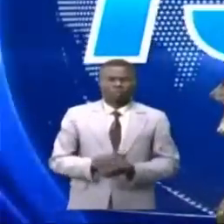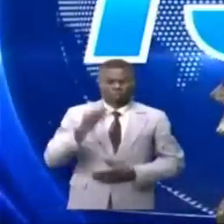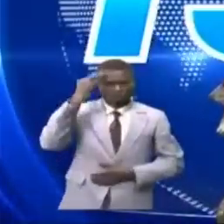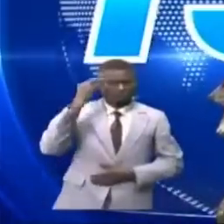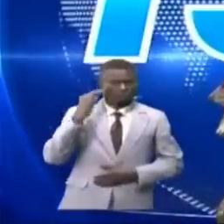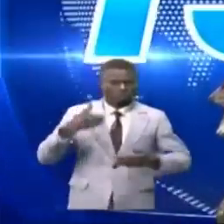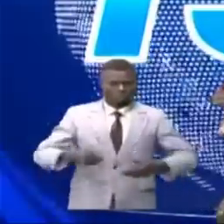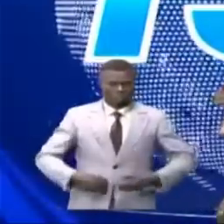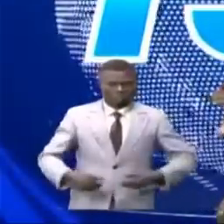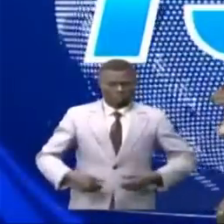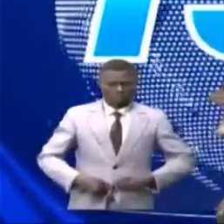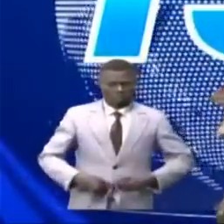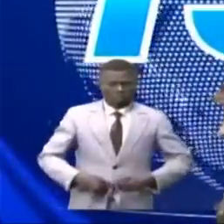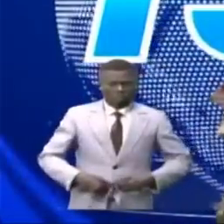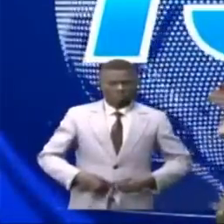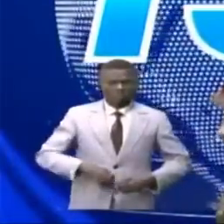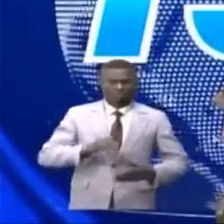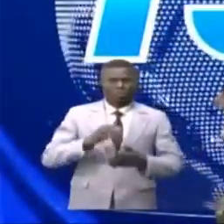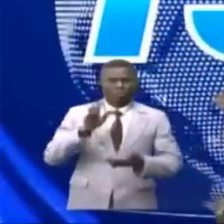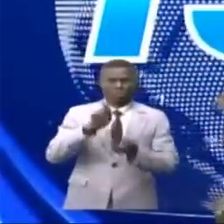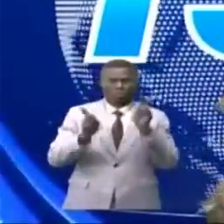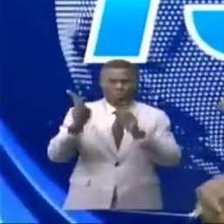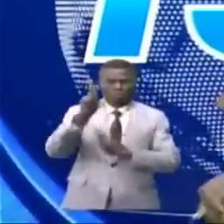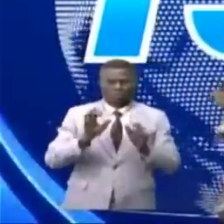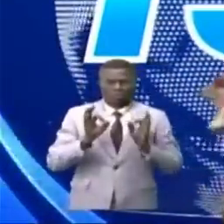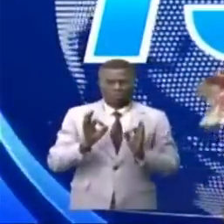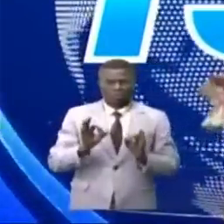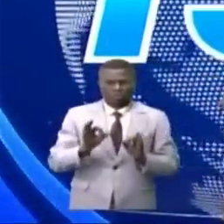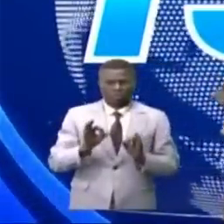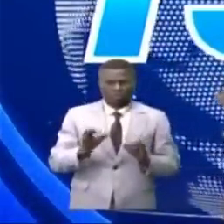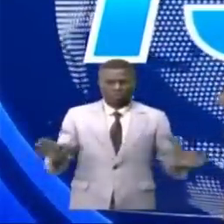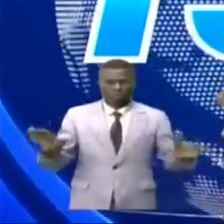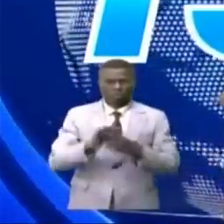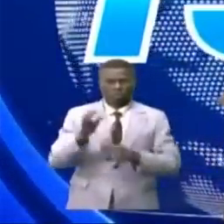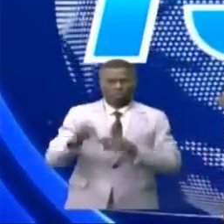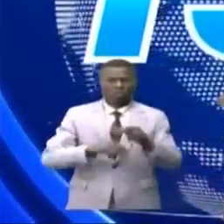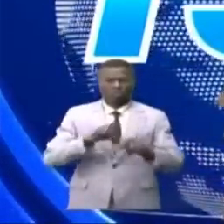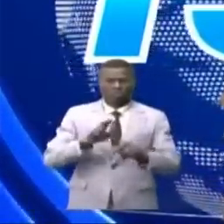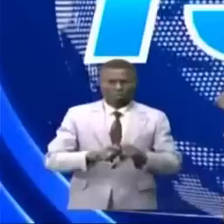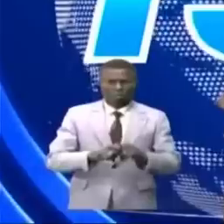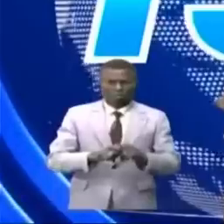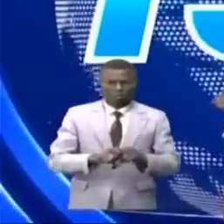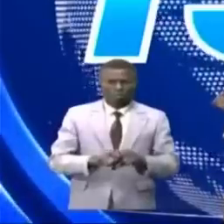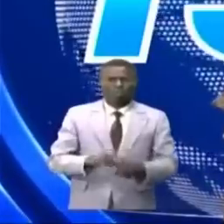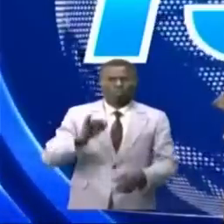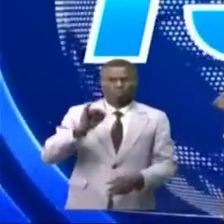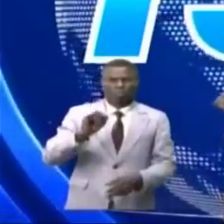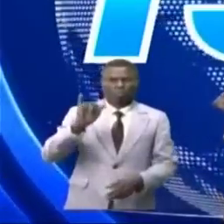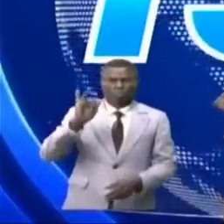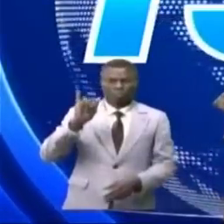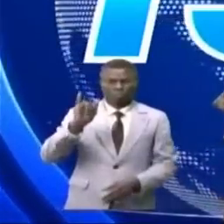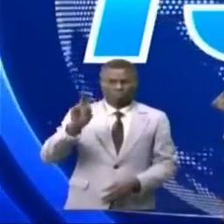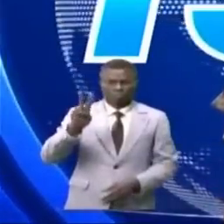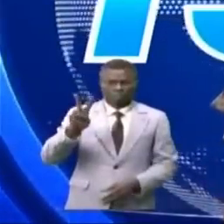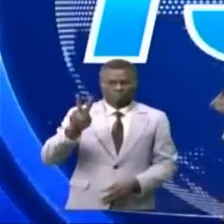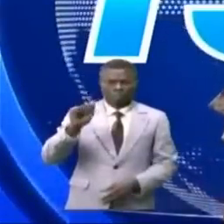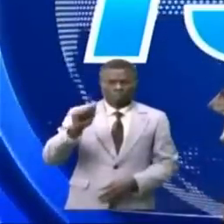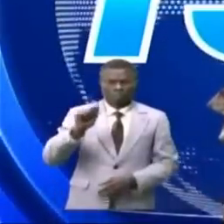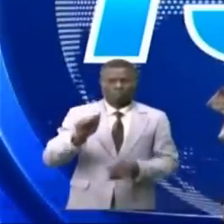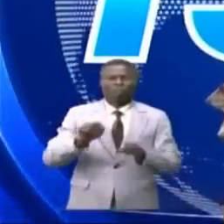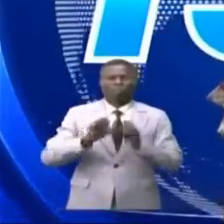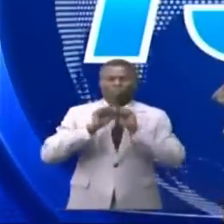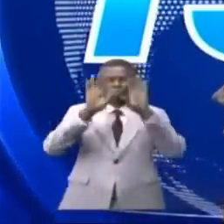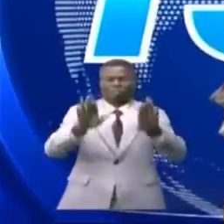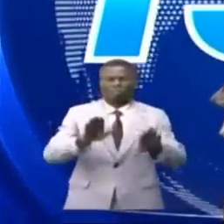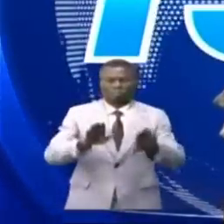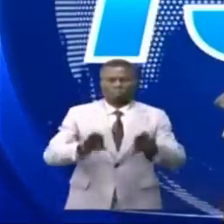de la Jeunesse, de l'Initiation à la Nouvelle Citoyenneté et de la Cohésion Nationale, Yves Bunkulu Zola, a inauguré l'ambassade de la Jeunesse